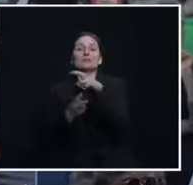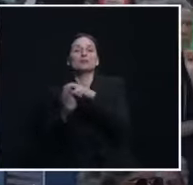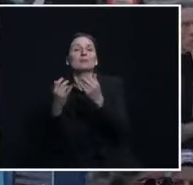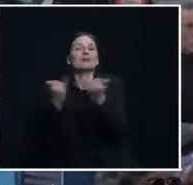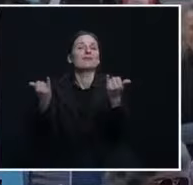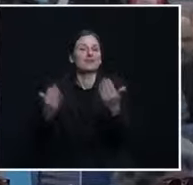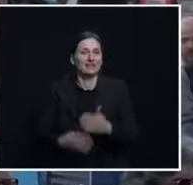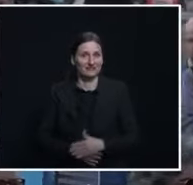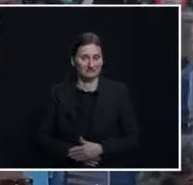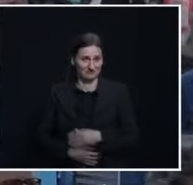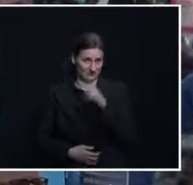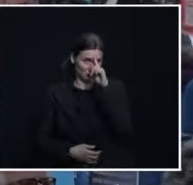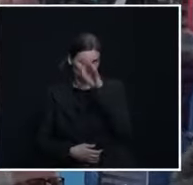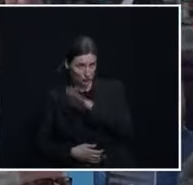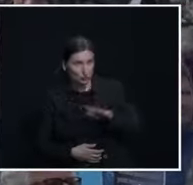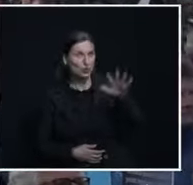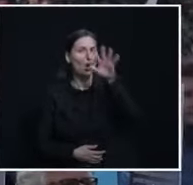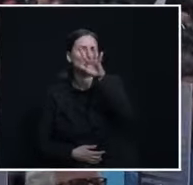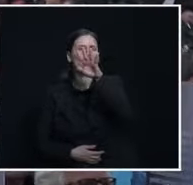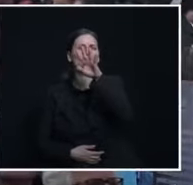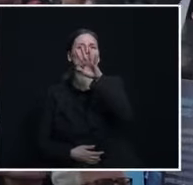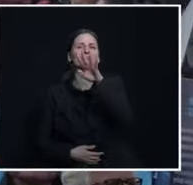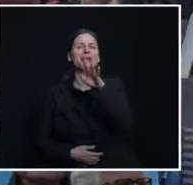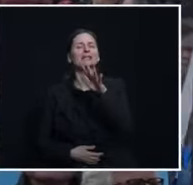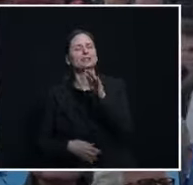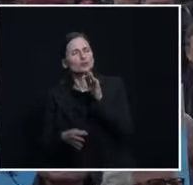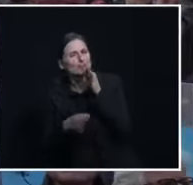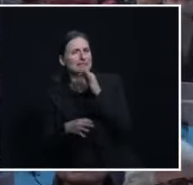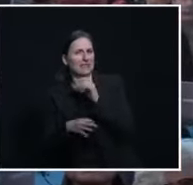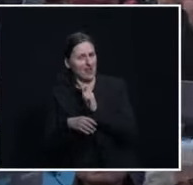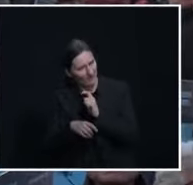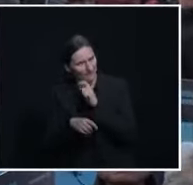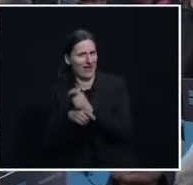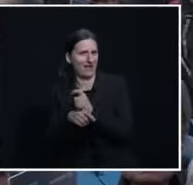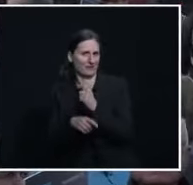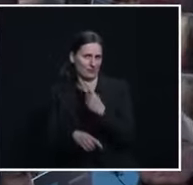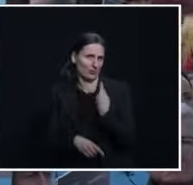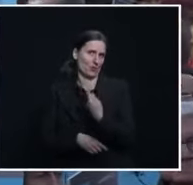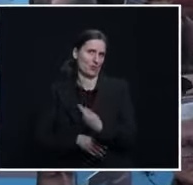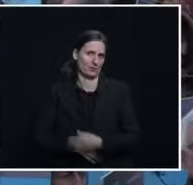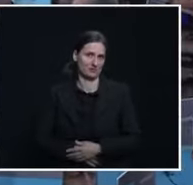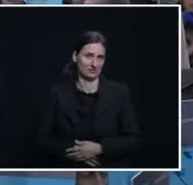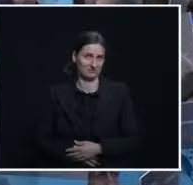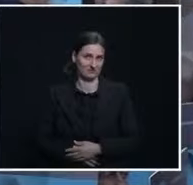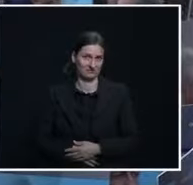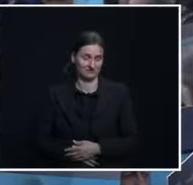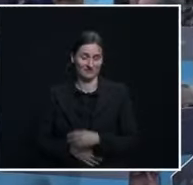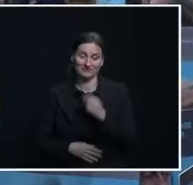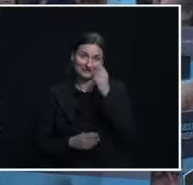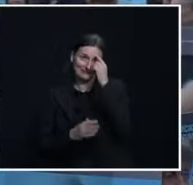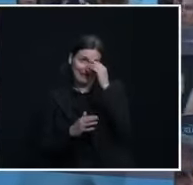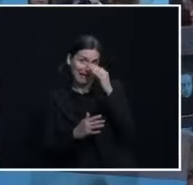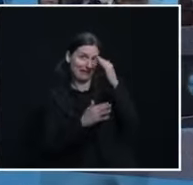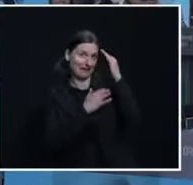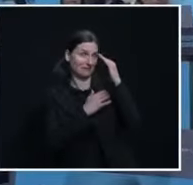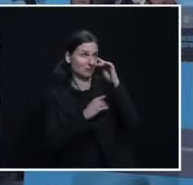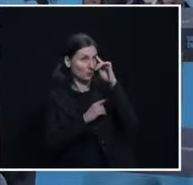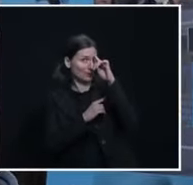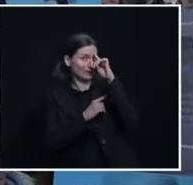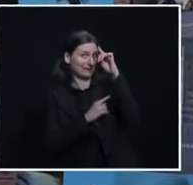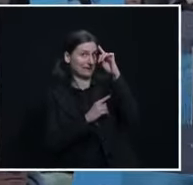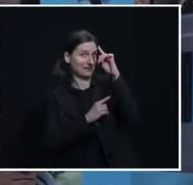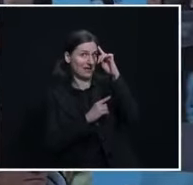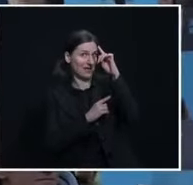umgeht. In Deutschland herrscht hierfür eine besondere Verantwortung. Wie wir erinnern und wie wir gedenken, bestimmt auch